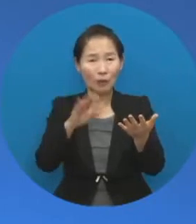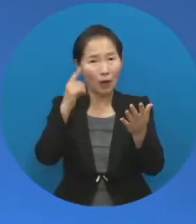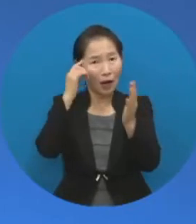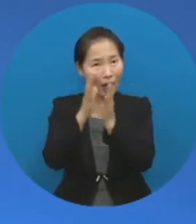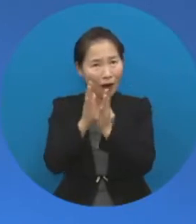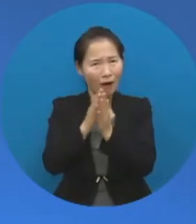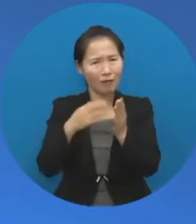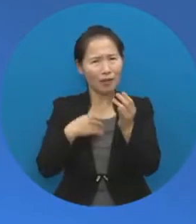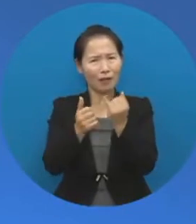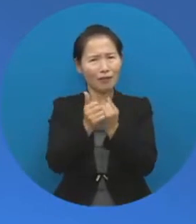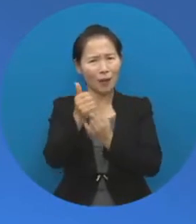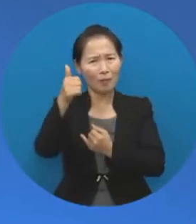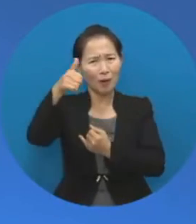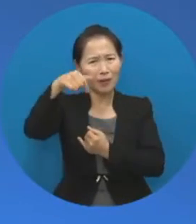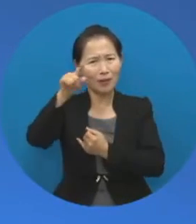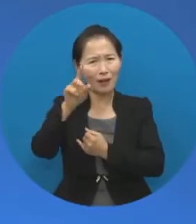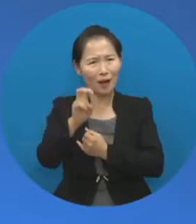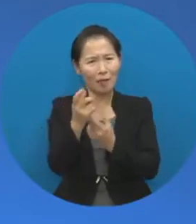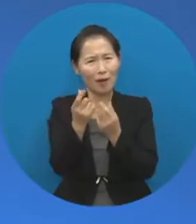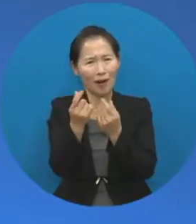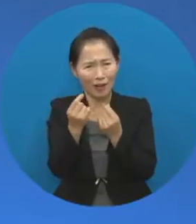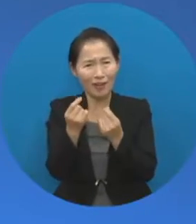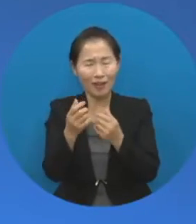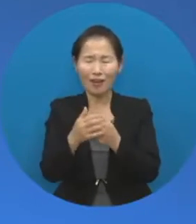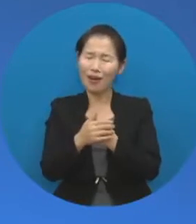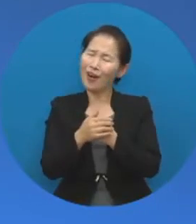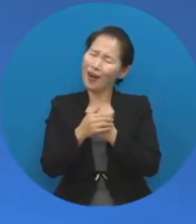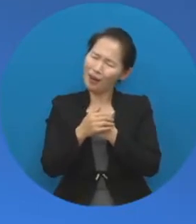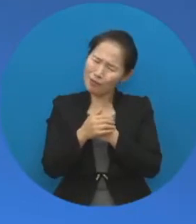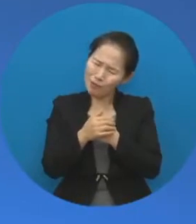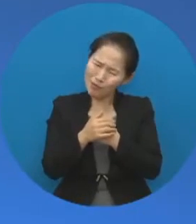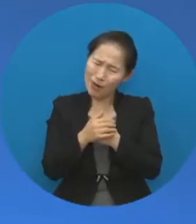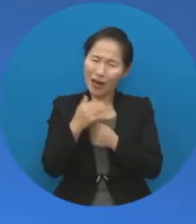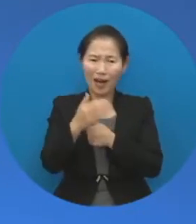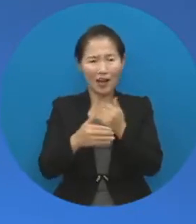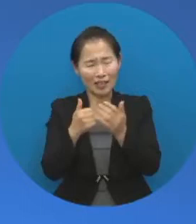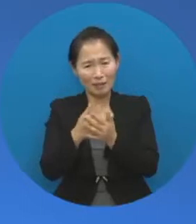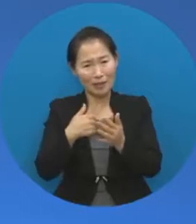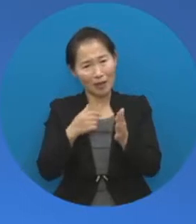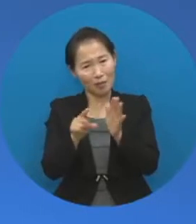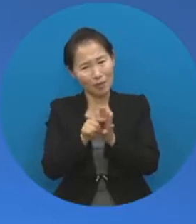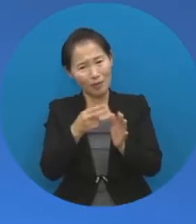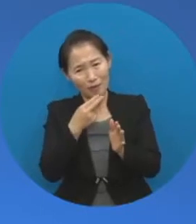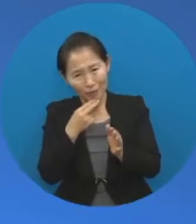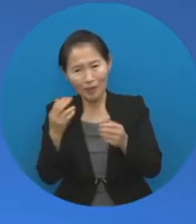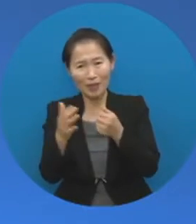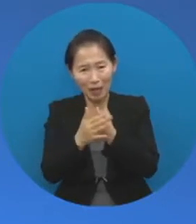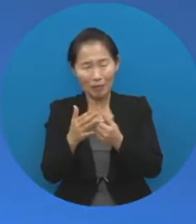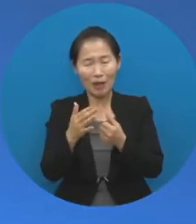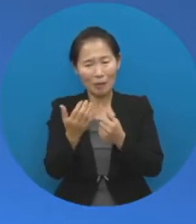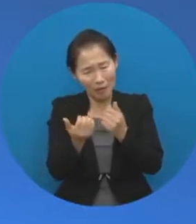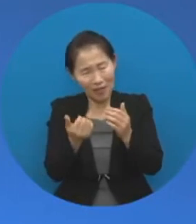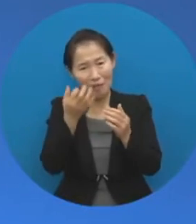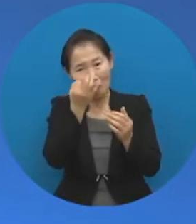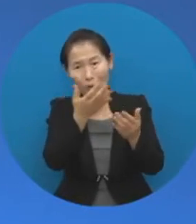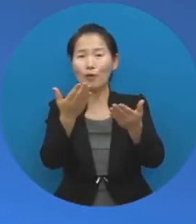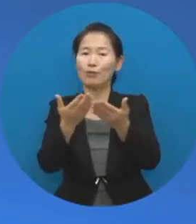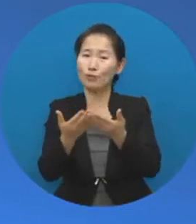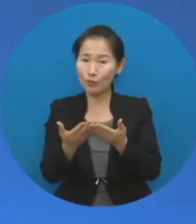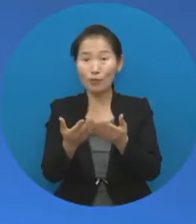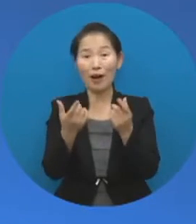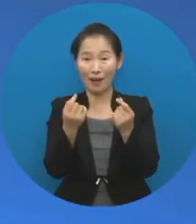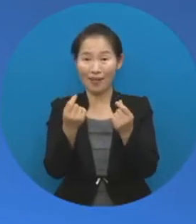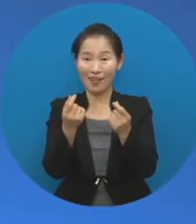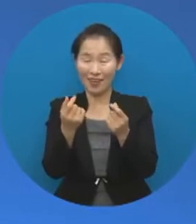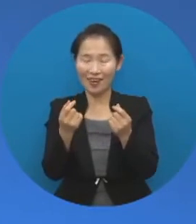있잖아요. 그래서 제가 하도 믿음이 없으니까 하나님이 미리 보여주신 거예요. 그래서 그때부터 아